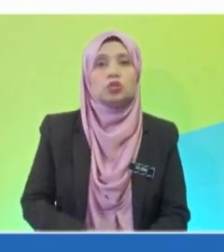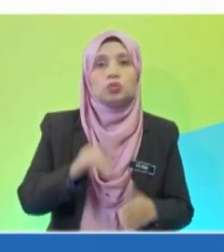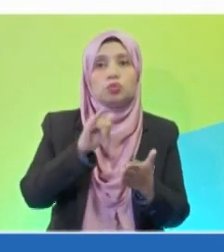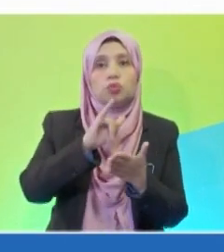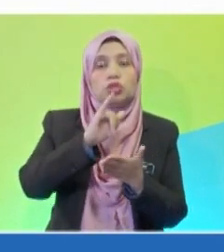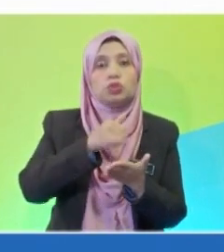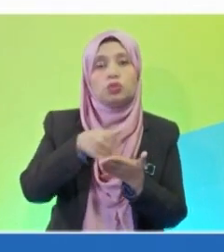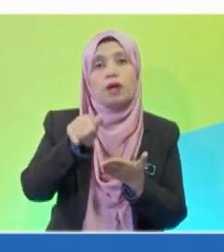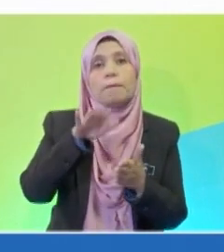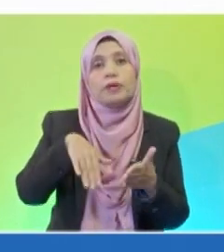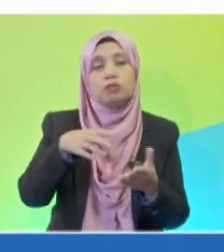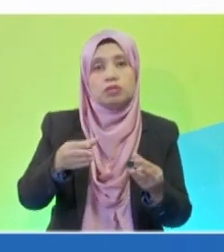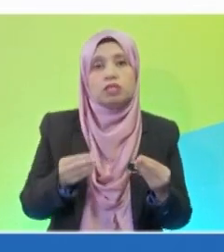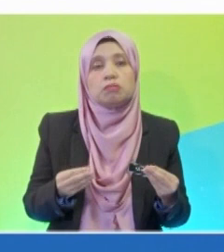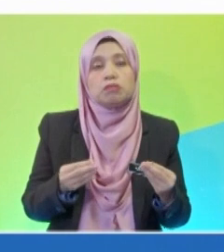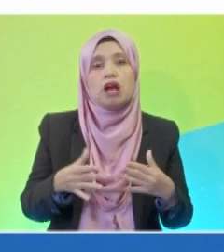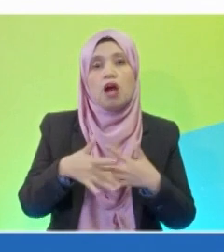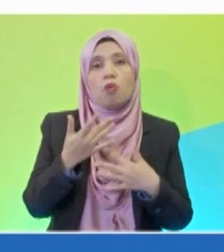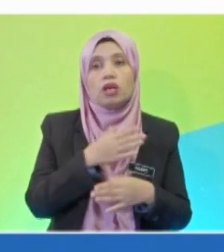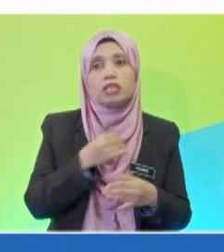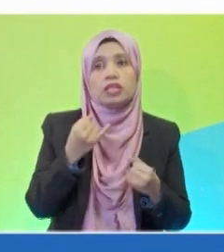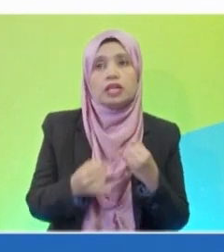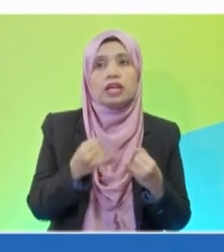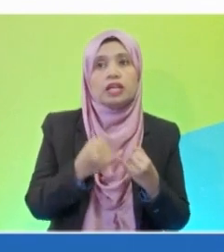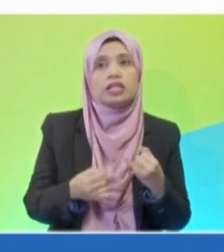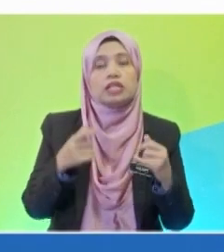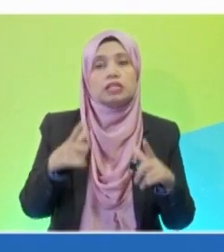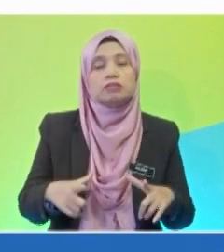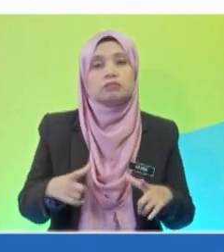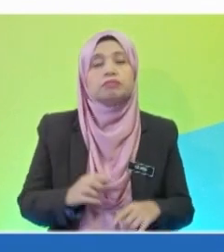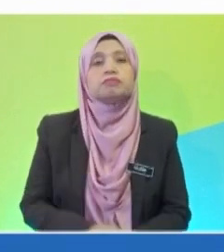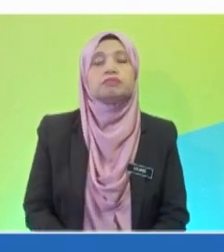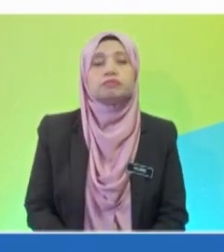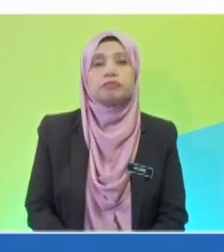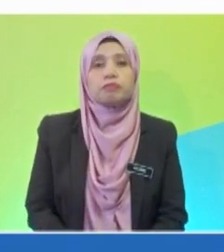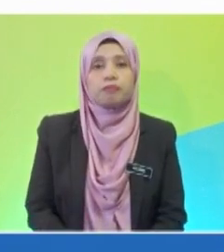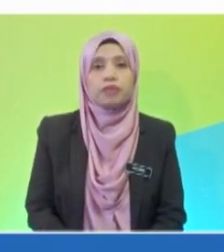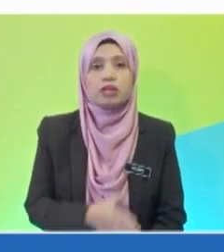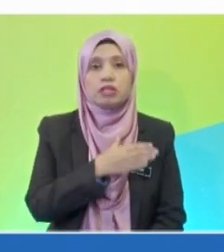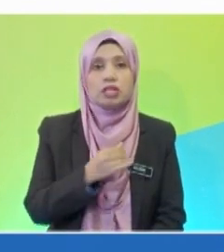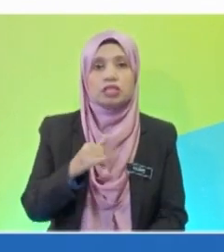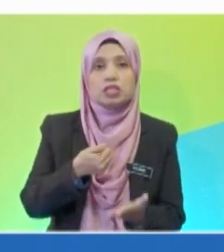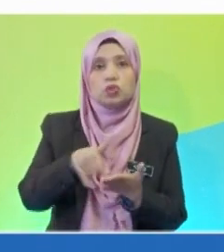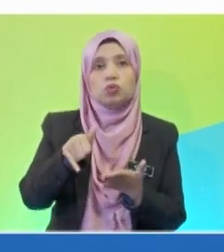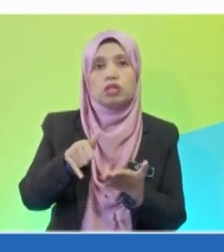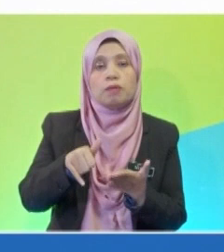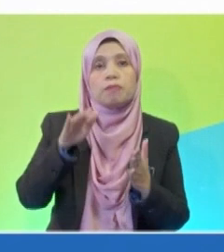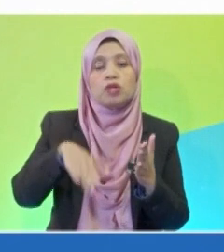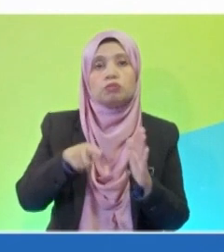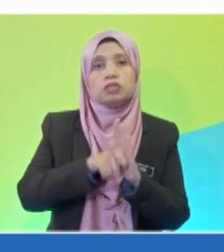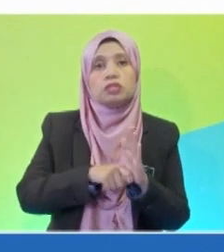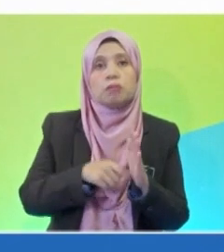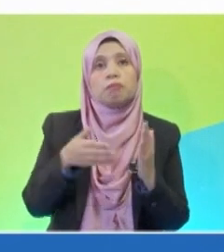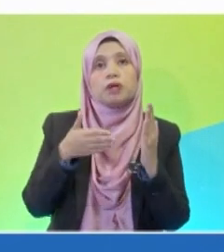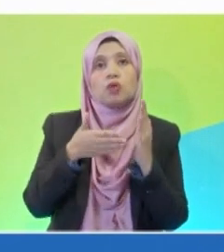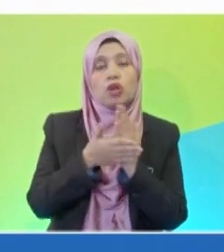semasa. Yuran belum terima akhir, cikgu letak di sebelah kredit. Dan yuran belum teroleh akhir, cikgu letak